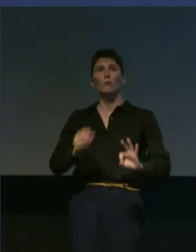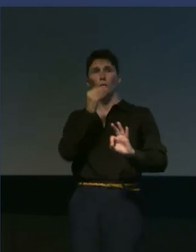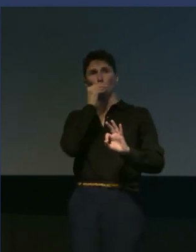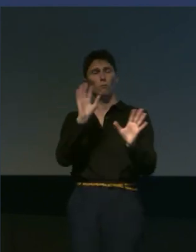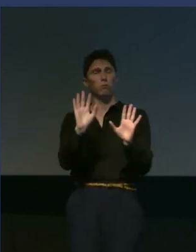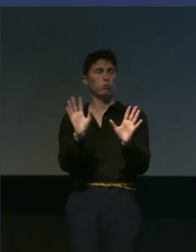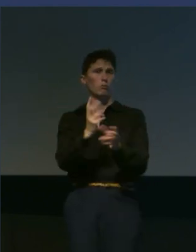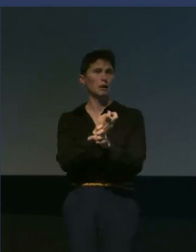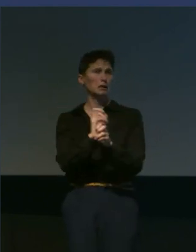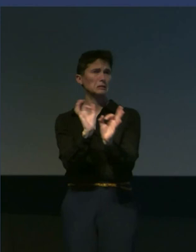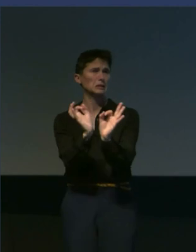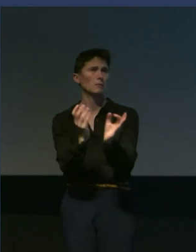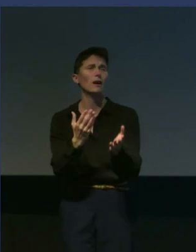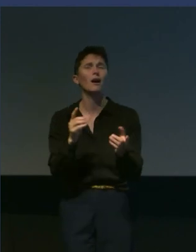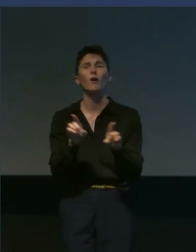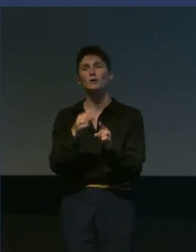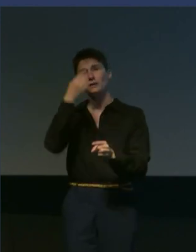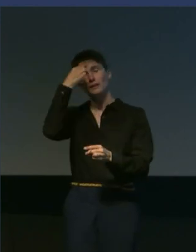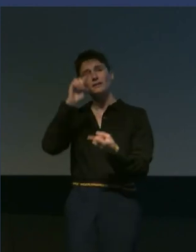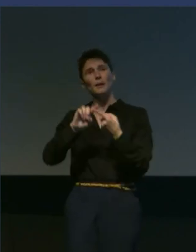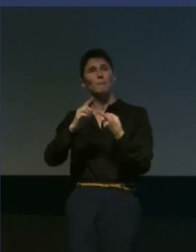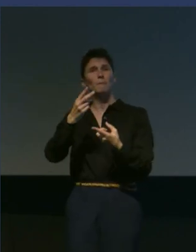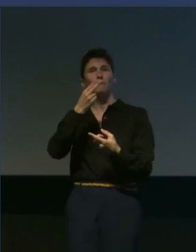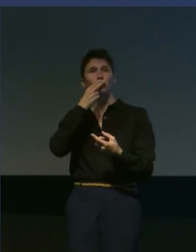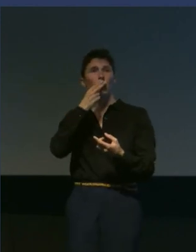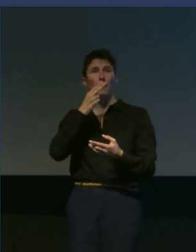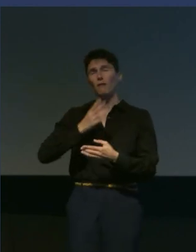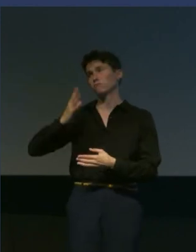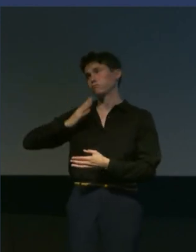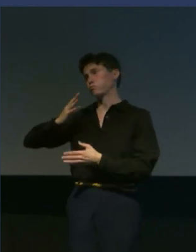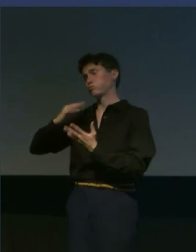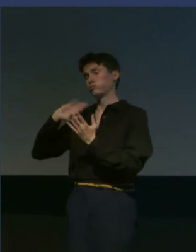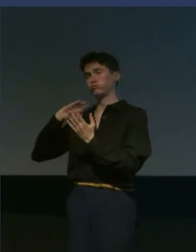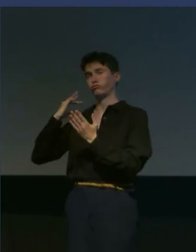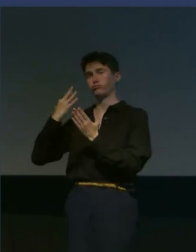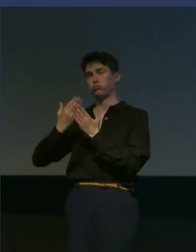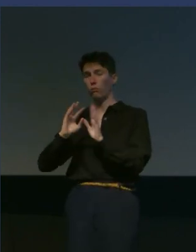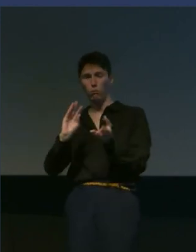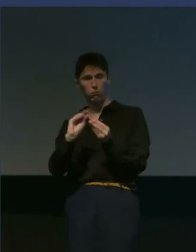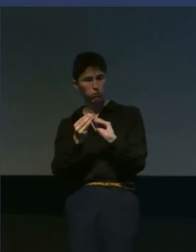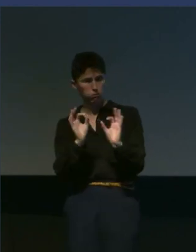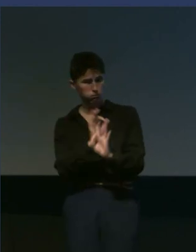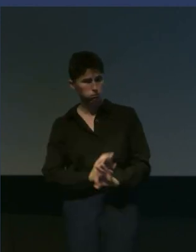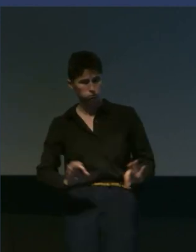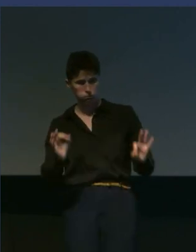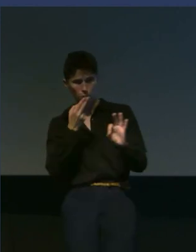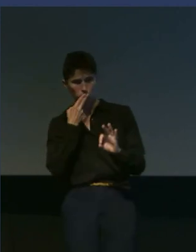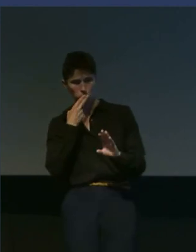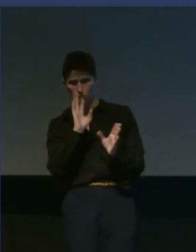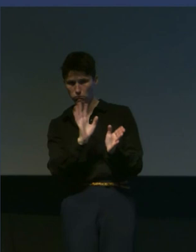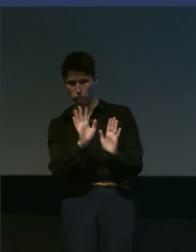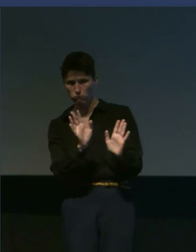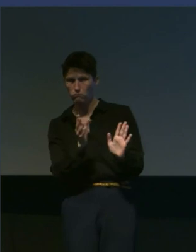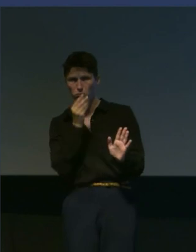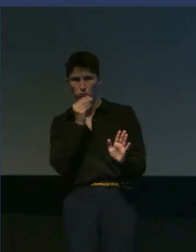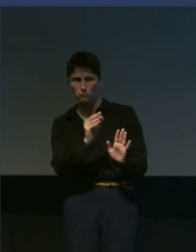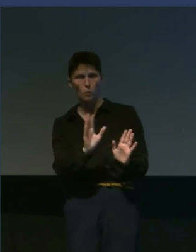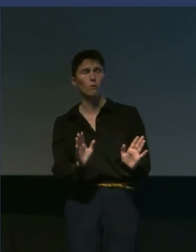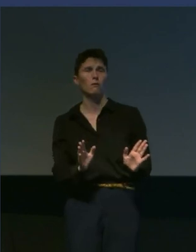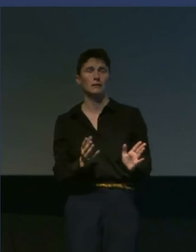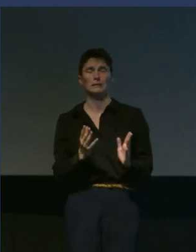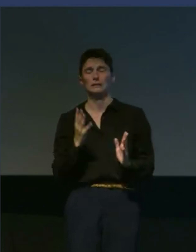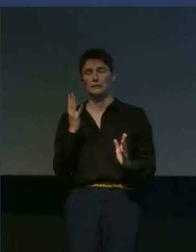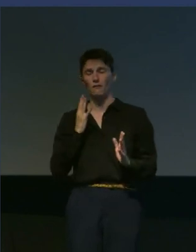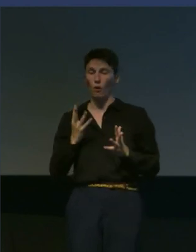a sur le tabac pendant très longtemps. Ça a été le cas, le tabac, c'était pas un problème. Donc, on avait cette volonté à un